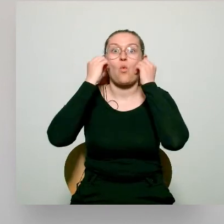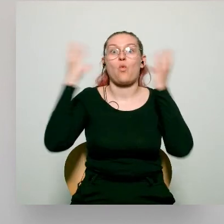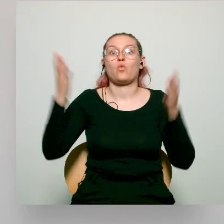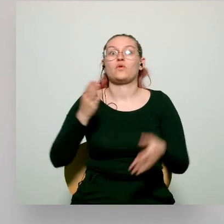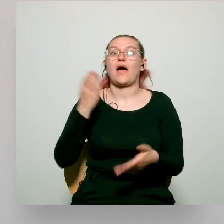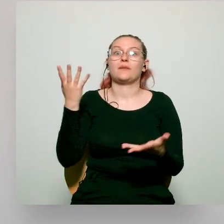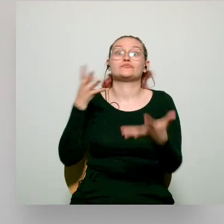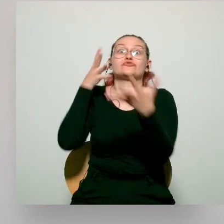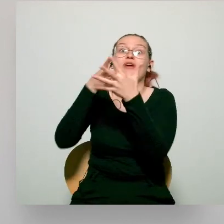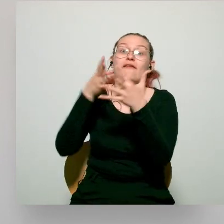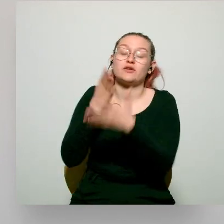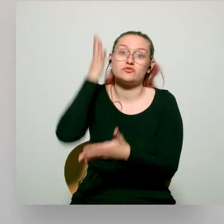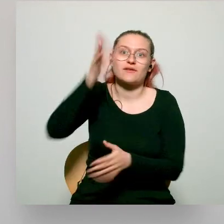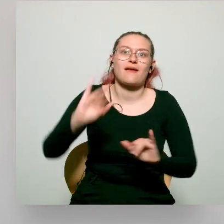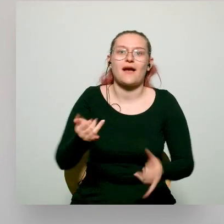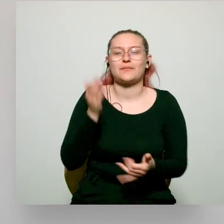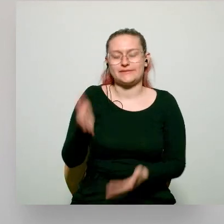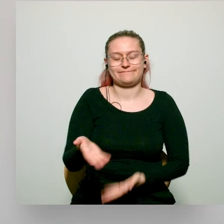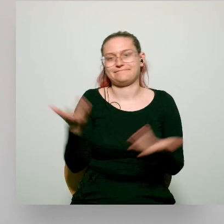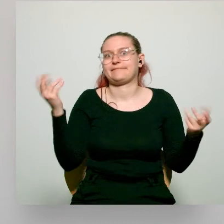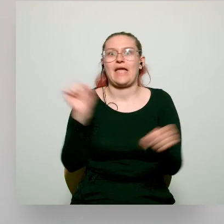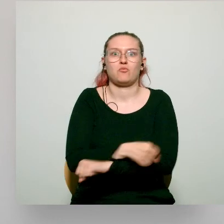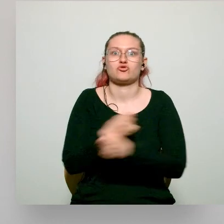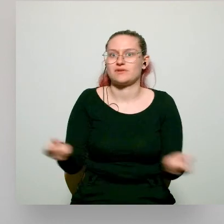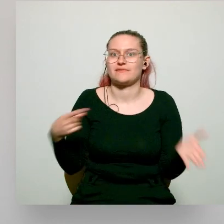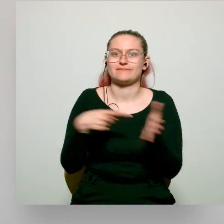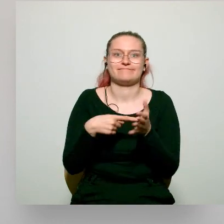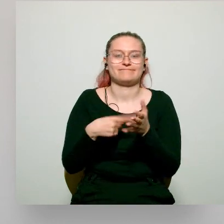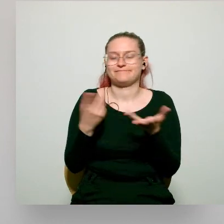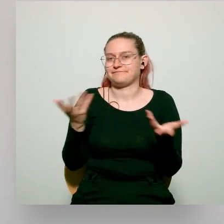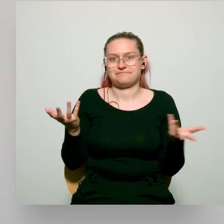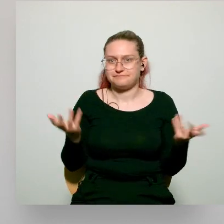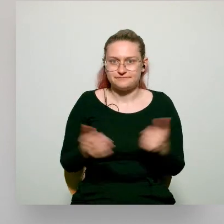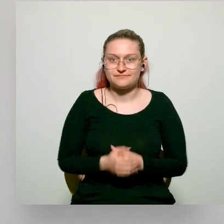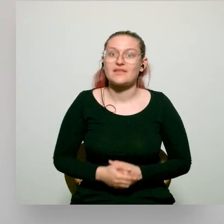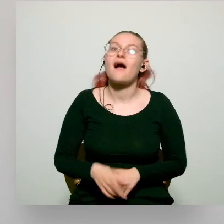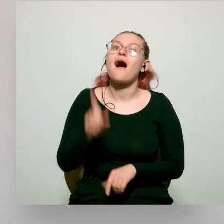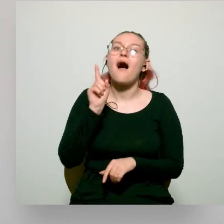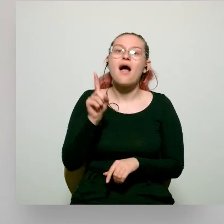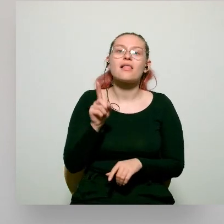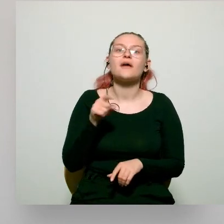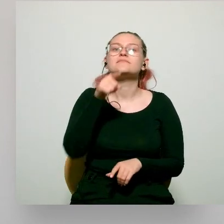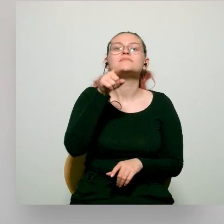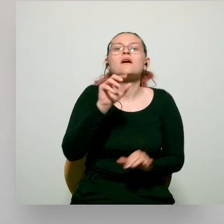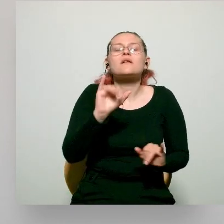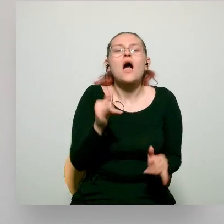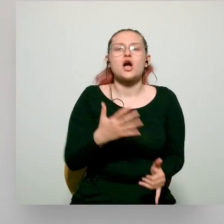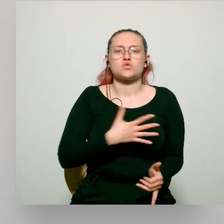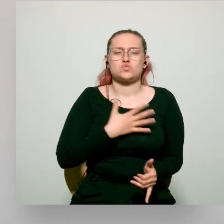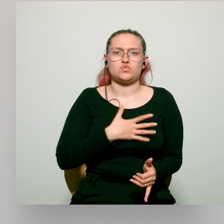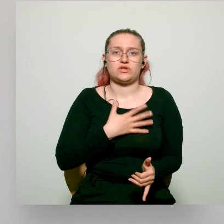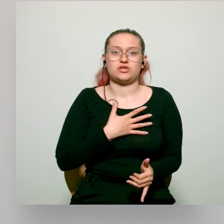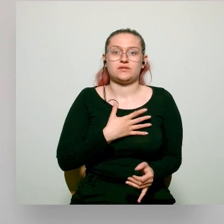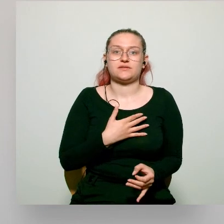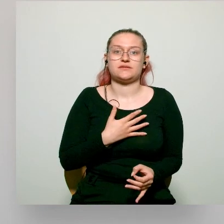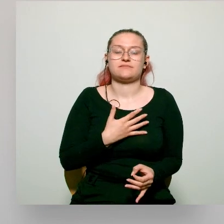najbardziej nieprzewidywalny, ale na ile właśnie to, co się dzieje w kulturze, tak jak pani czuje, pomaga zrozumieć wam w Ukrainie,